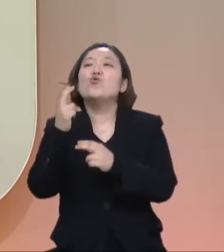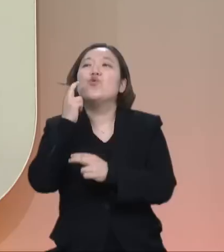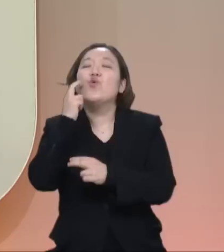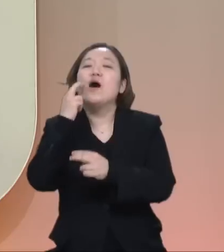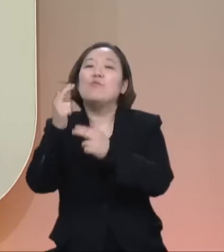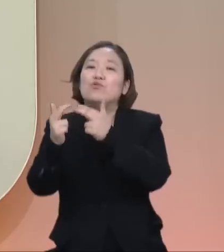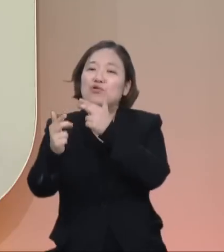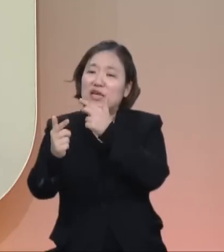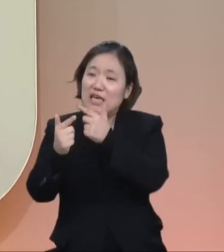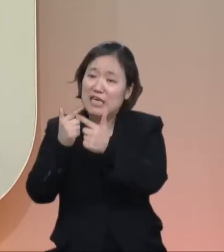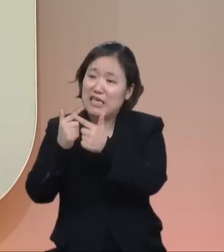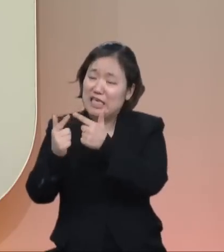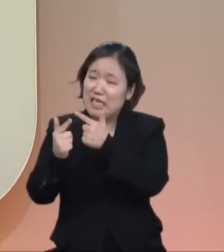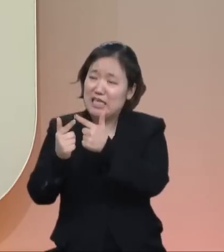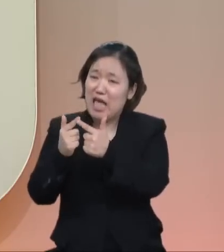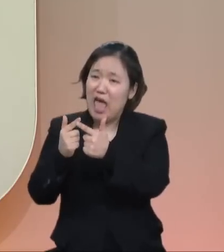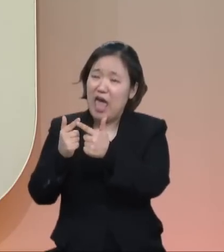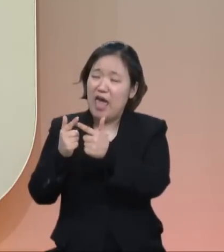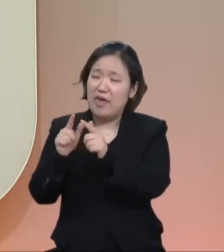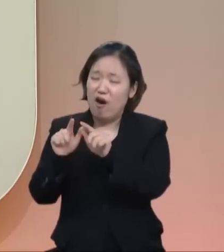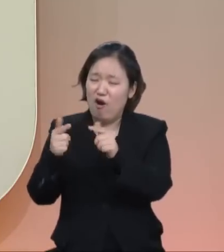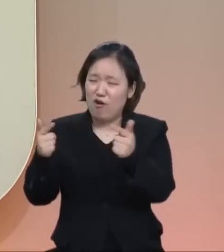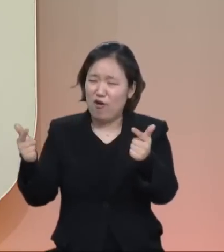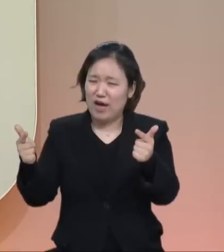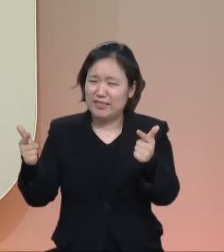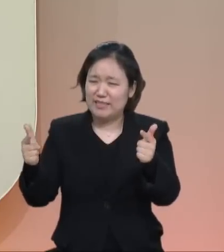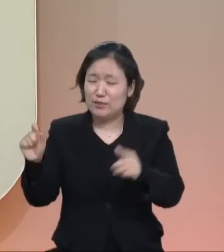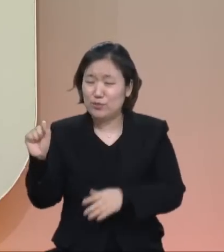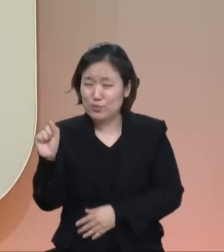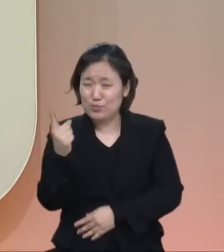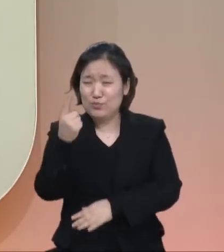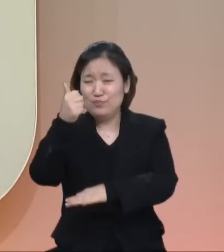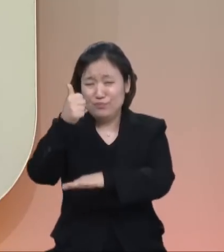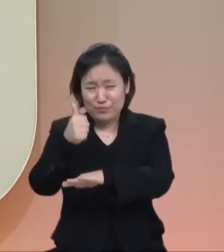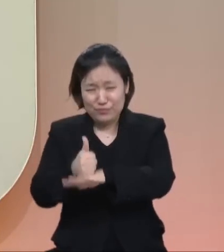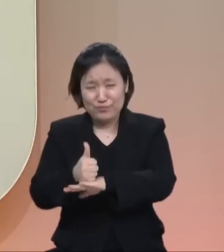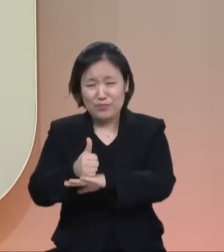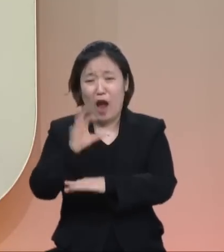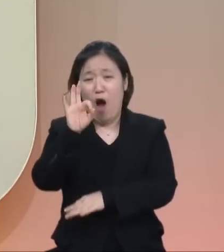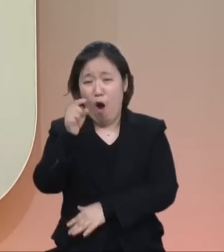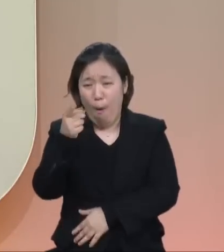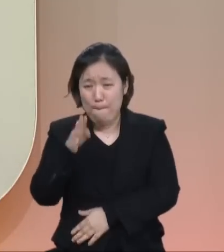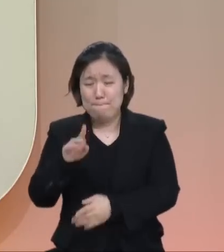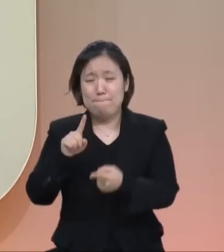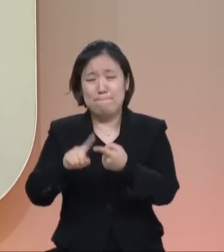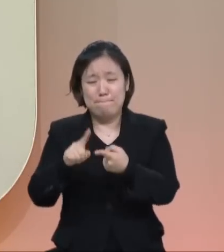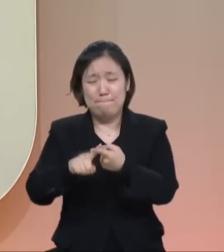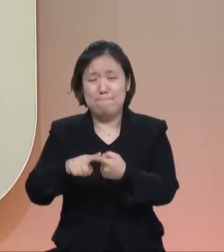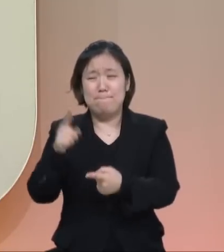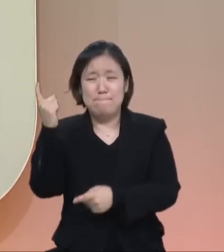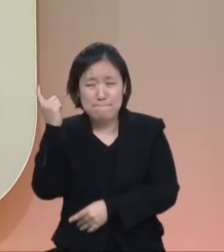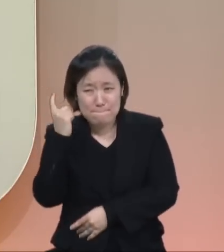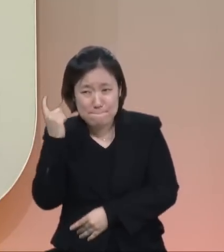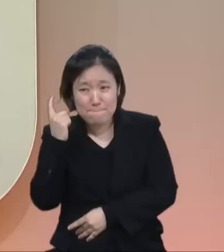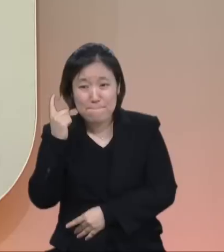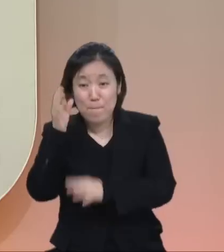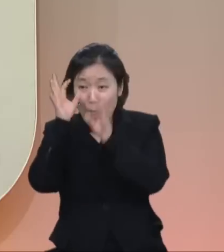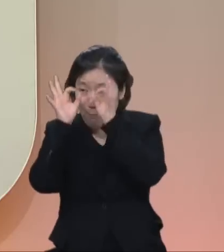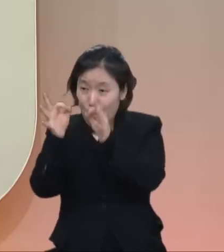인연법 이야기 소나무에 나와 있는 수많은 인과 업보의 이야기를 듣고 들으면서